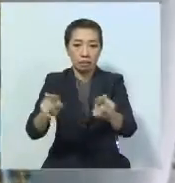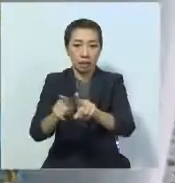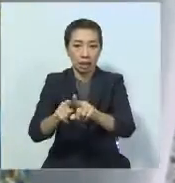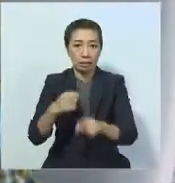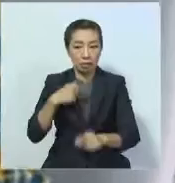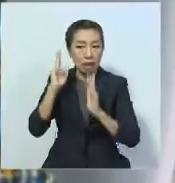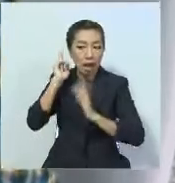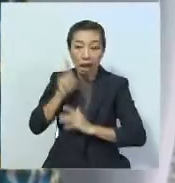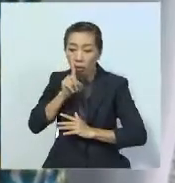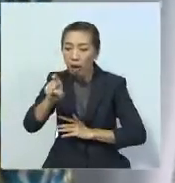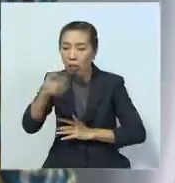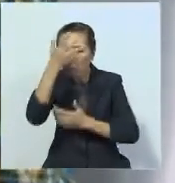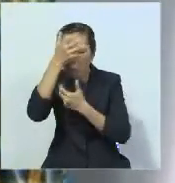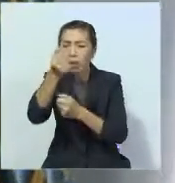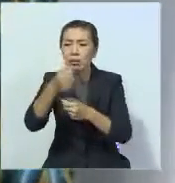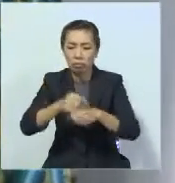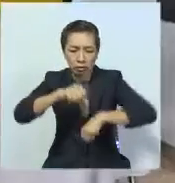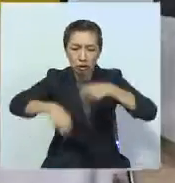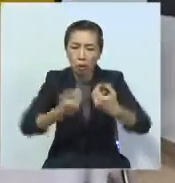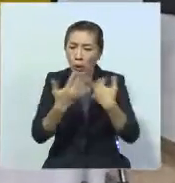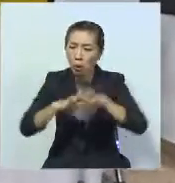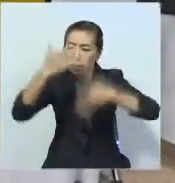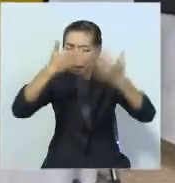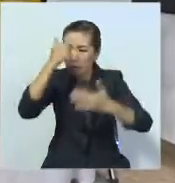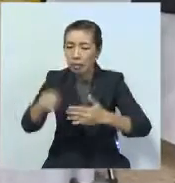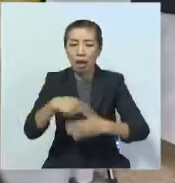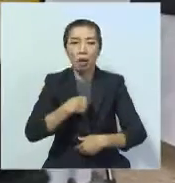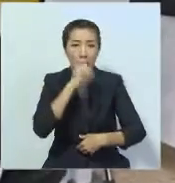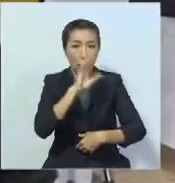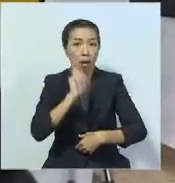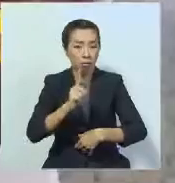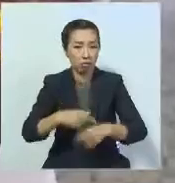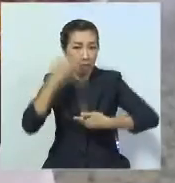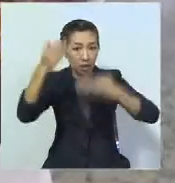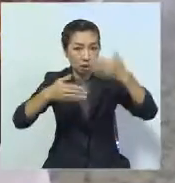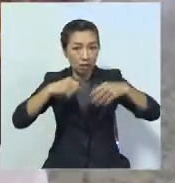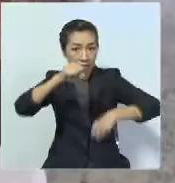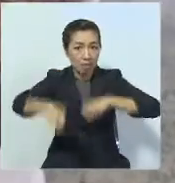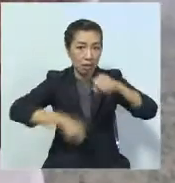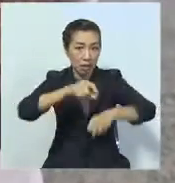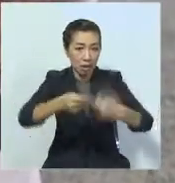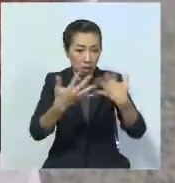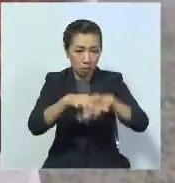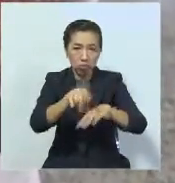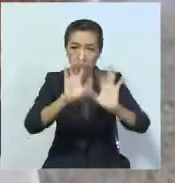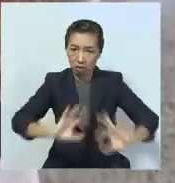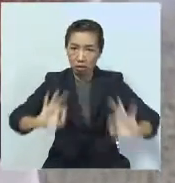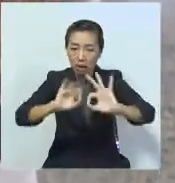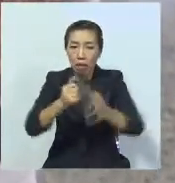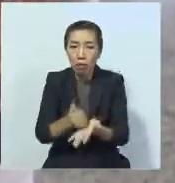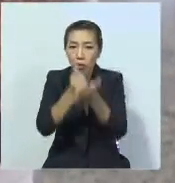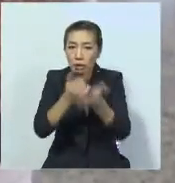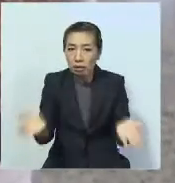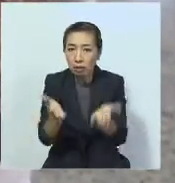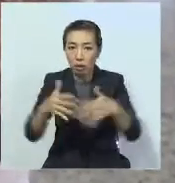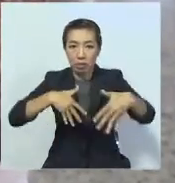นักข่าวในพื้นที่ไปถามว่าทำไมสนใจมาสมัครทุกคนบอกว่าเพราะว่ากิจกรรมนี้เนี่ยมีความสำคัญมากๆเป็นกิจกรรมที่ทั้งส่งเสริ